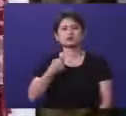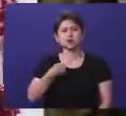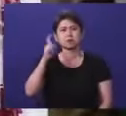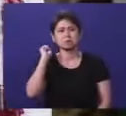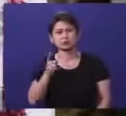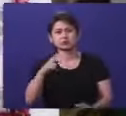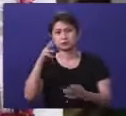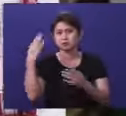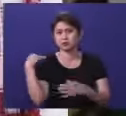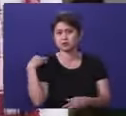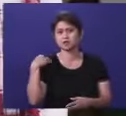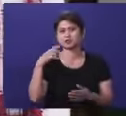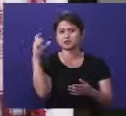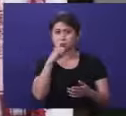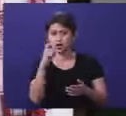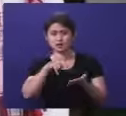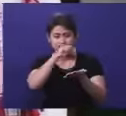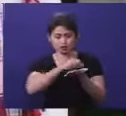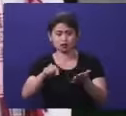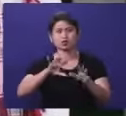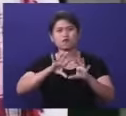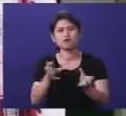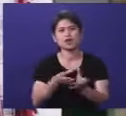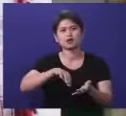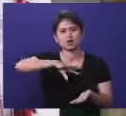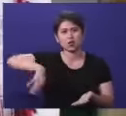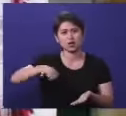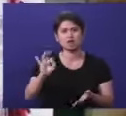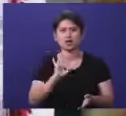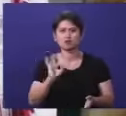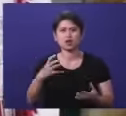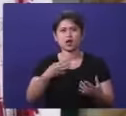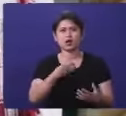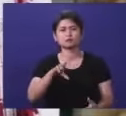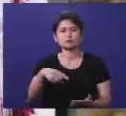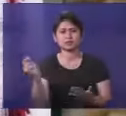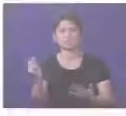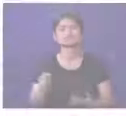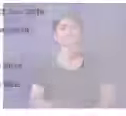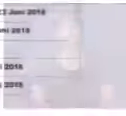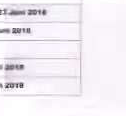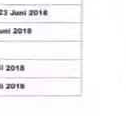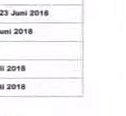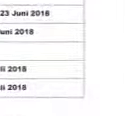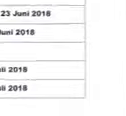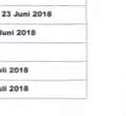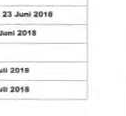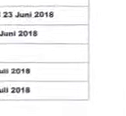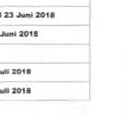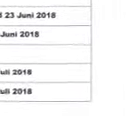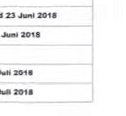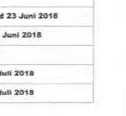Insya Allah, saya pastikan petugas coklit mencoret anggota keluarga saya yang tidak punya hak pilih. Pastikan